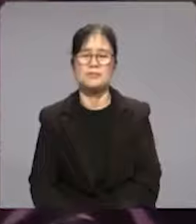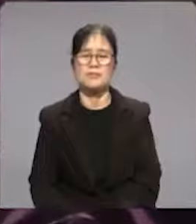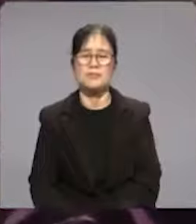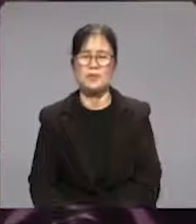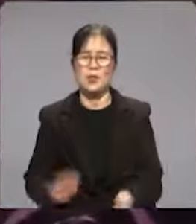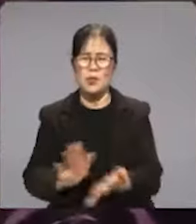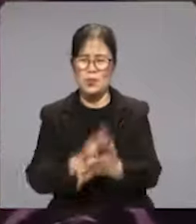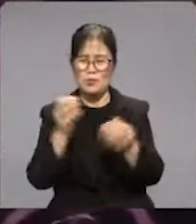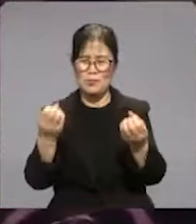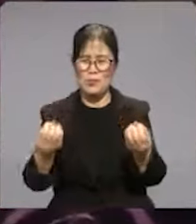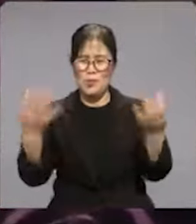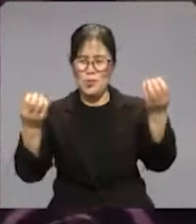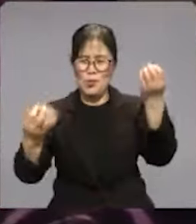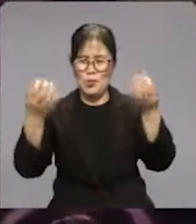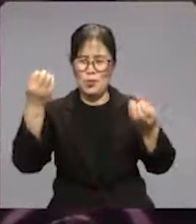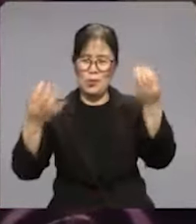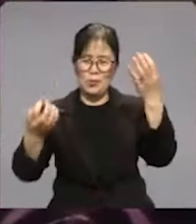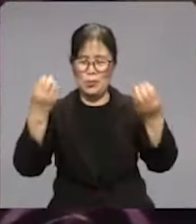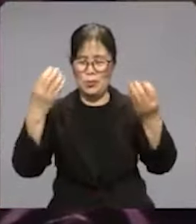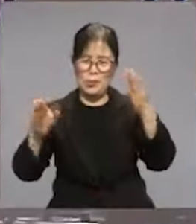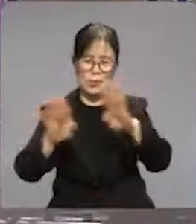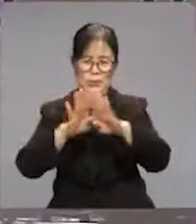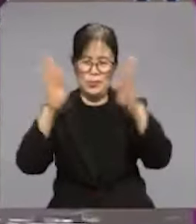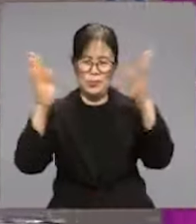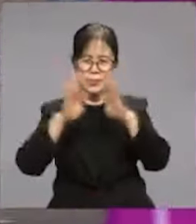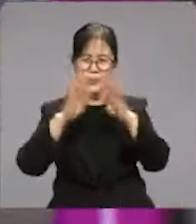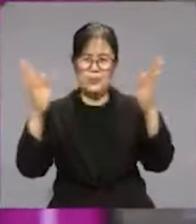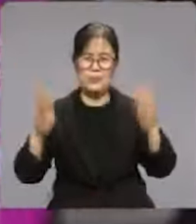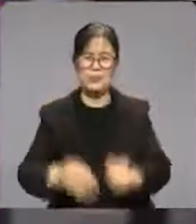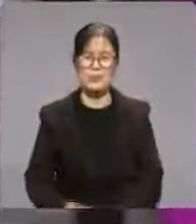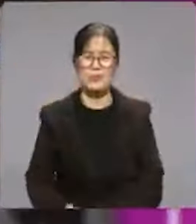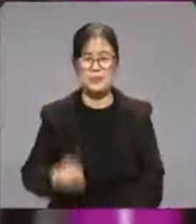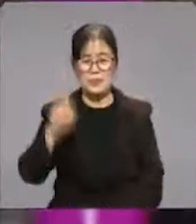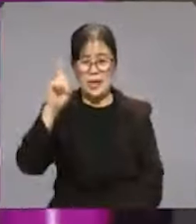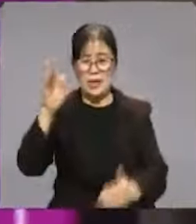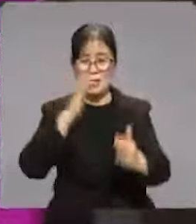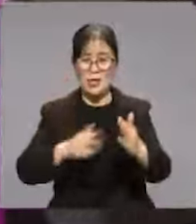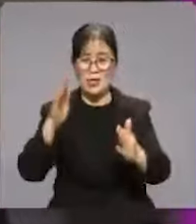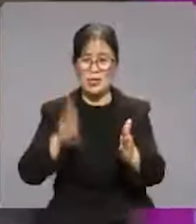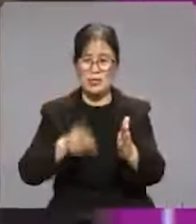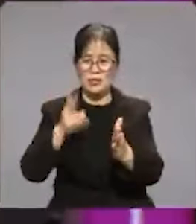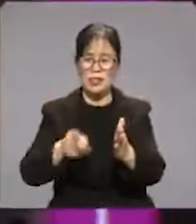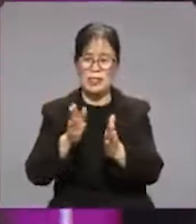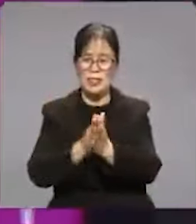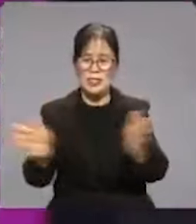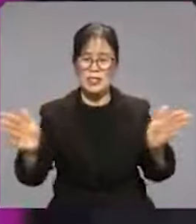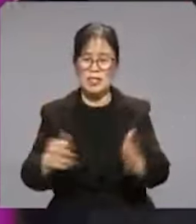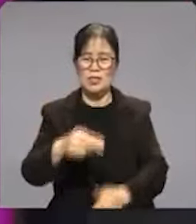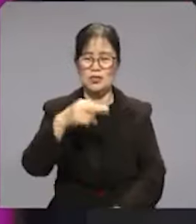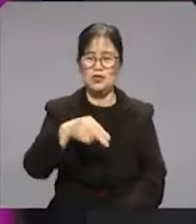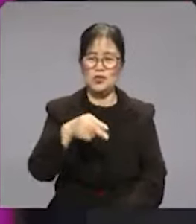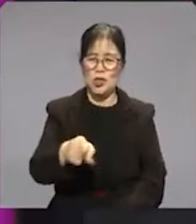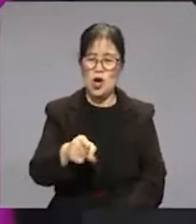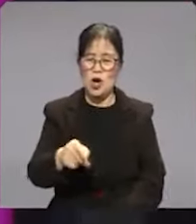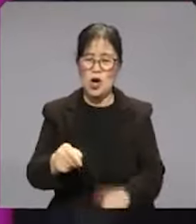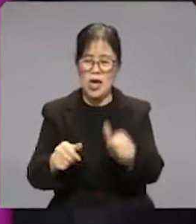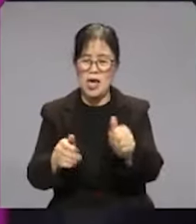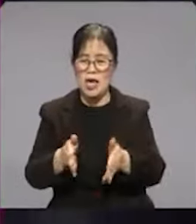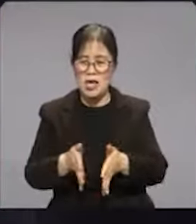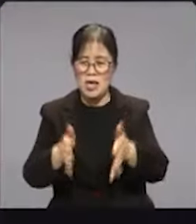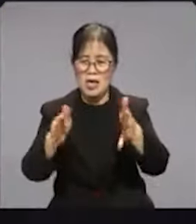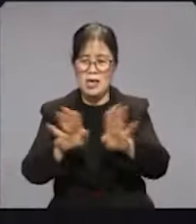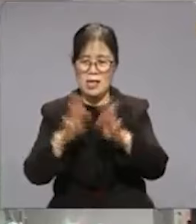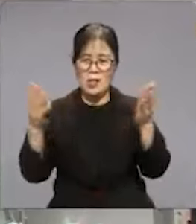화려한 축포가 GTX 시대의 개막을 알립니다. 내일 정식 운행을 시작하는 수서 동탄 간 A 노선의 개통